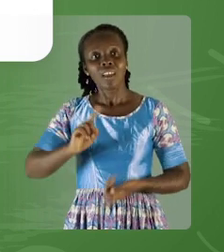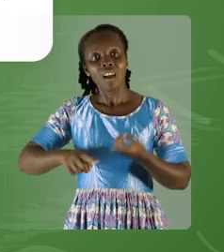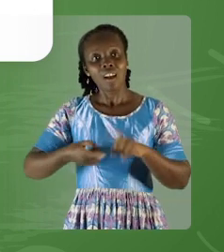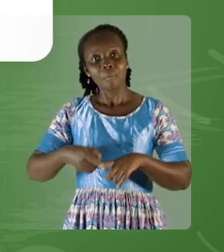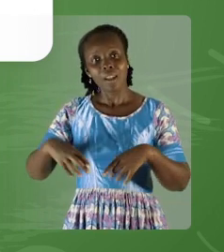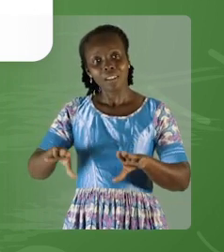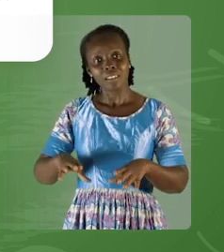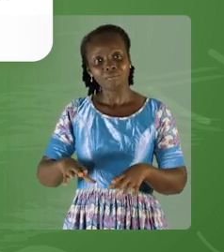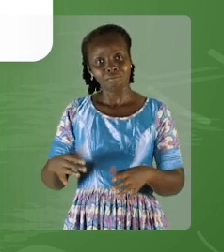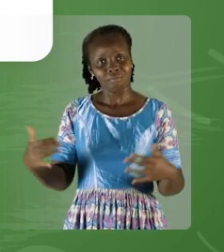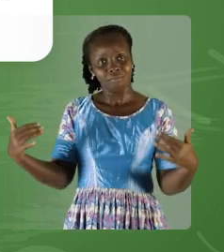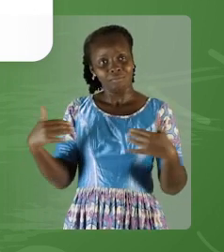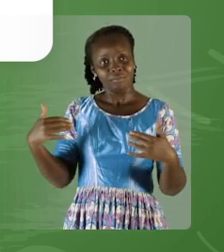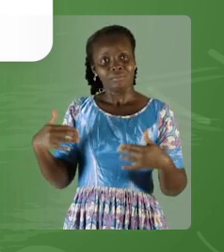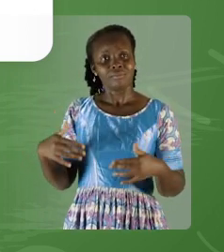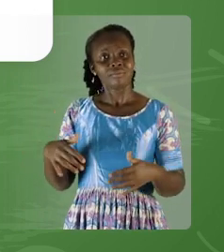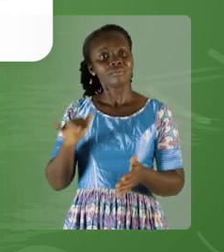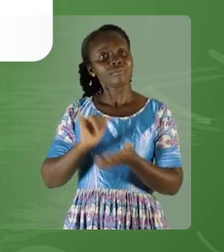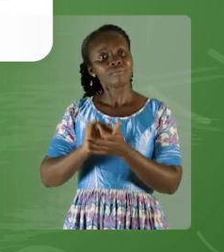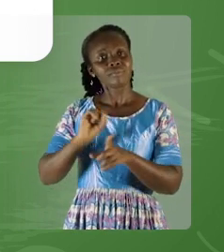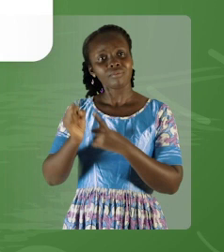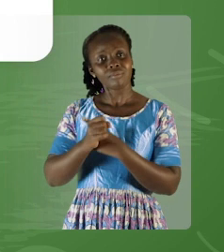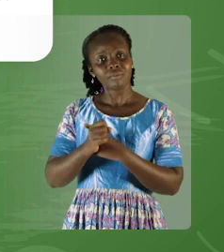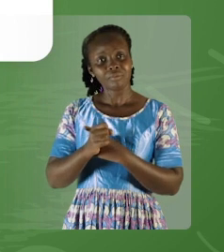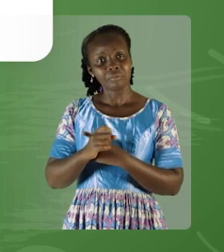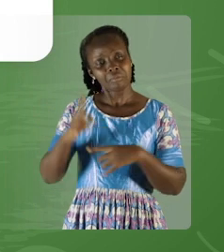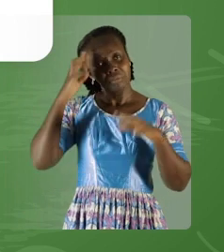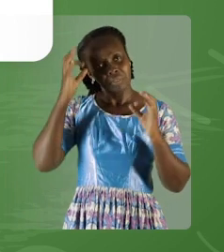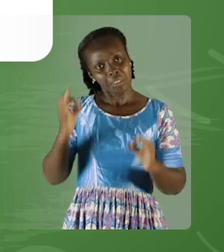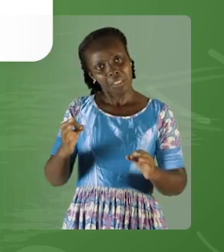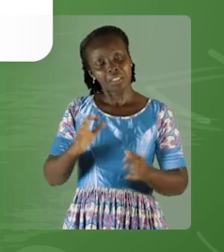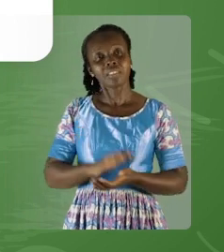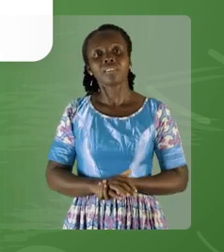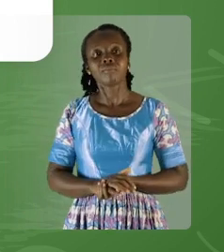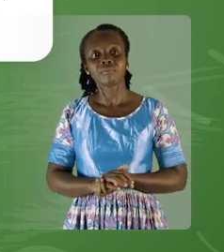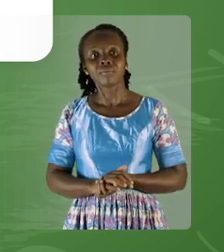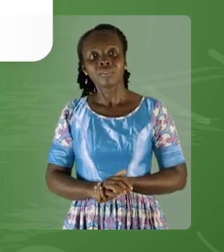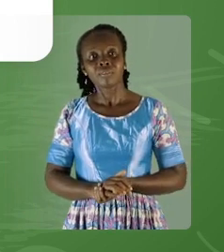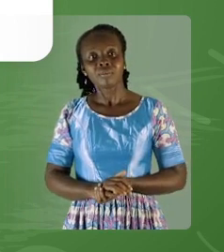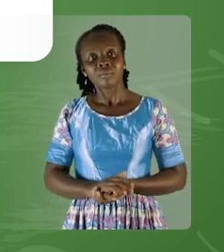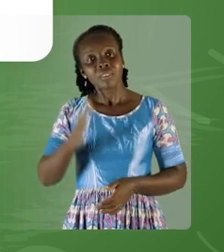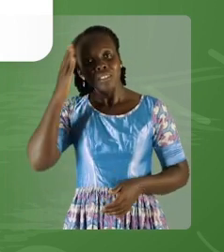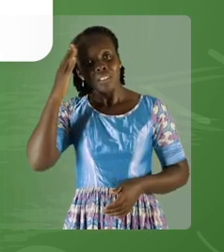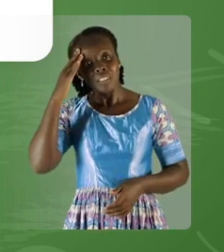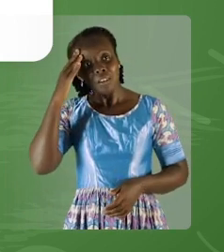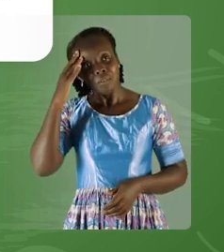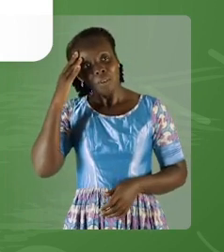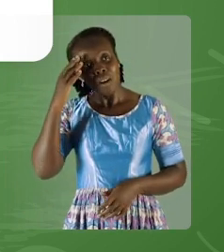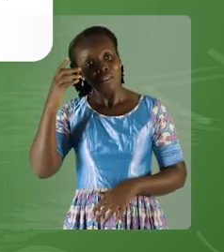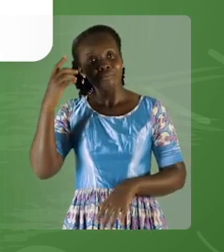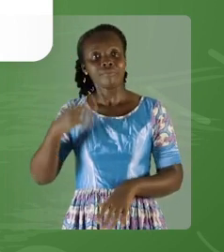classe, effrayés par cette situation, décident alors de s'informer sur